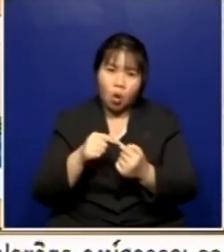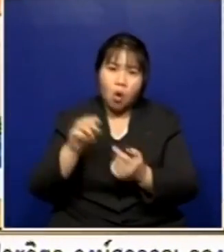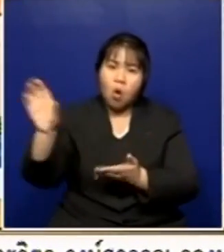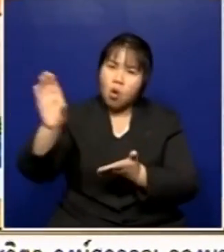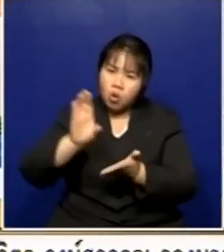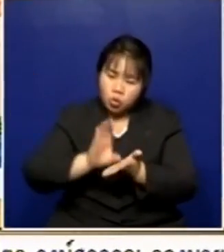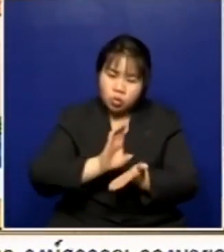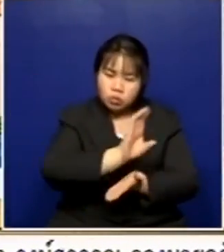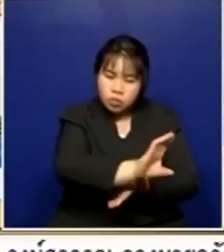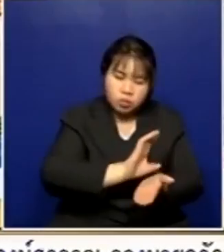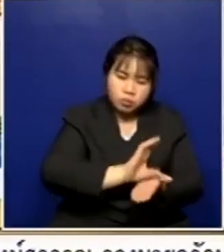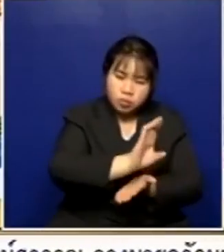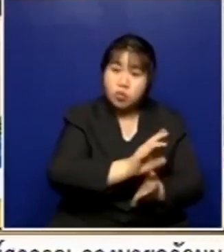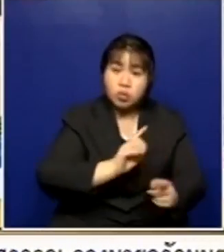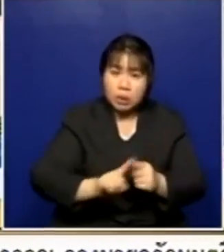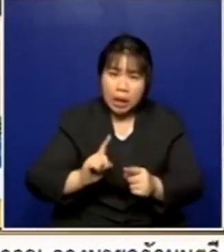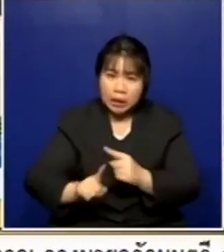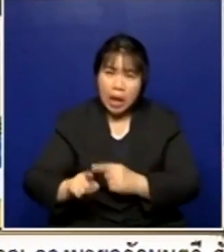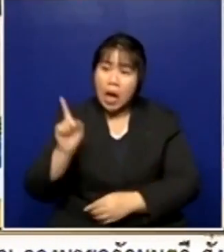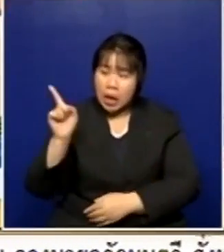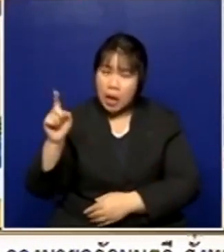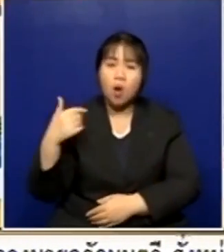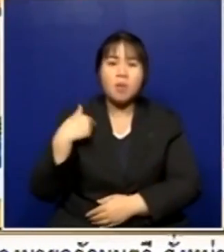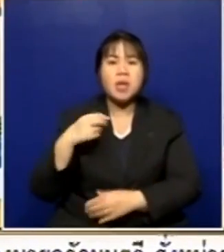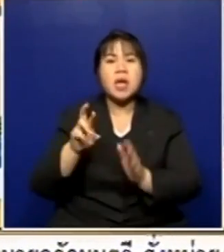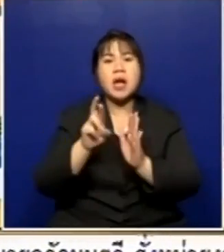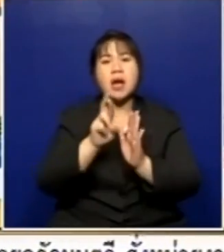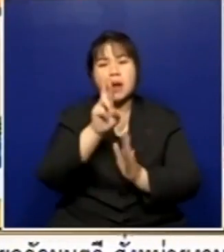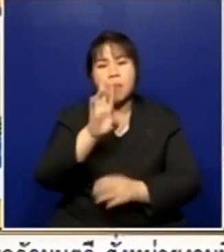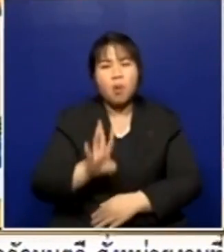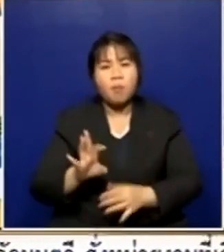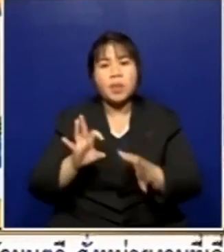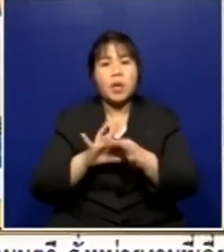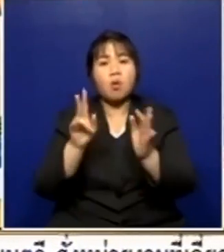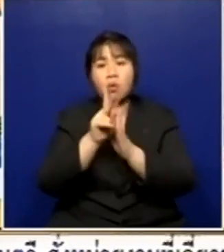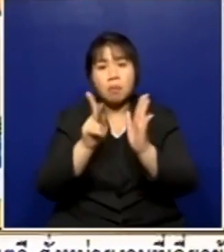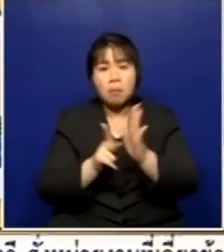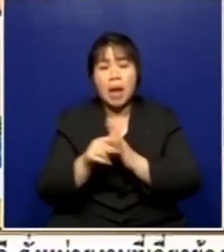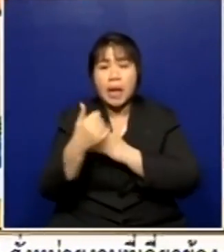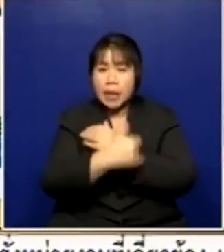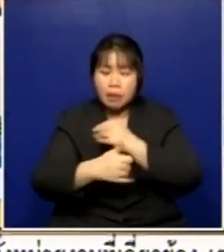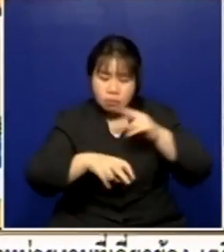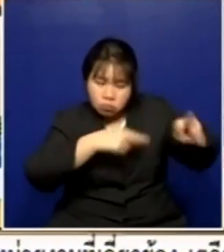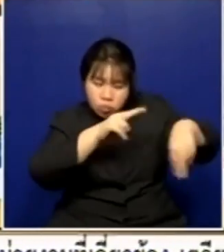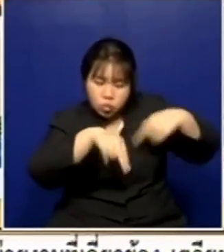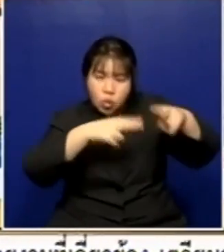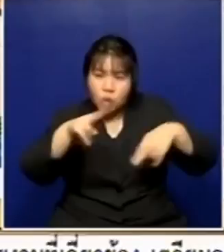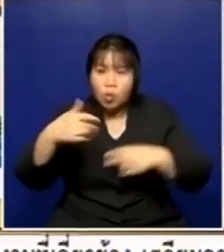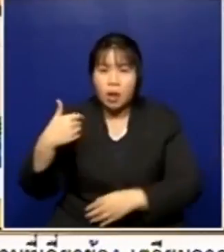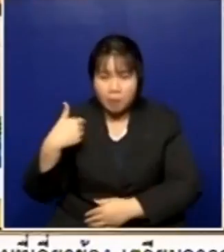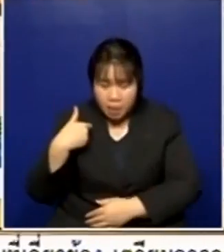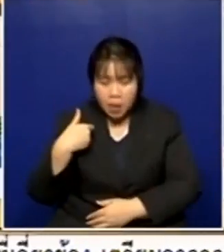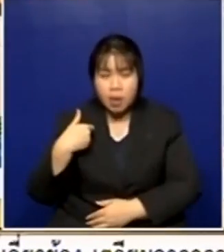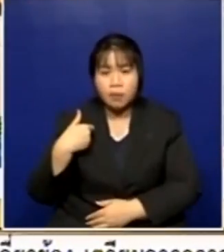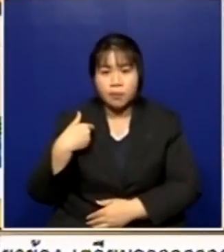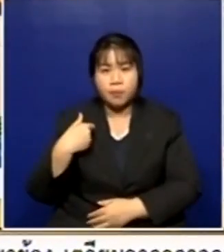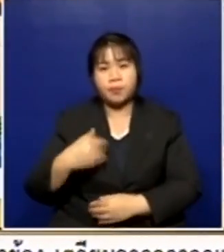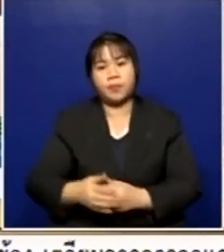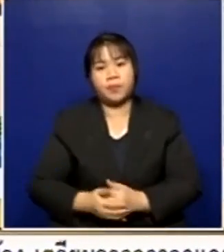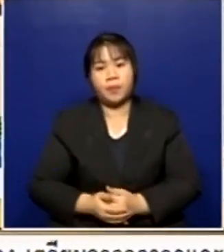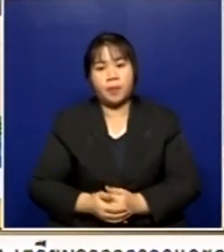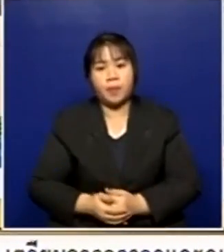ทั้งหลายซึ่งจะเป็นแหล่งทุนที่เขาก็มีระบบกฏหมายในประเทศต่างๆตรวจสอบและถ่วงดุลอยู่แล้วนะคะ